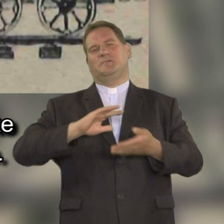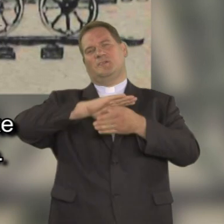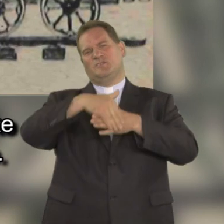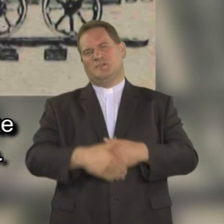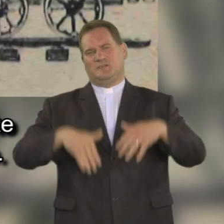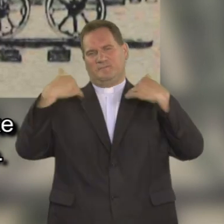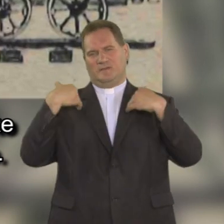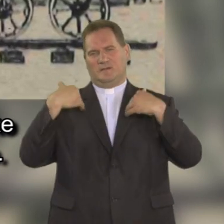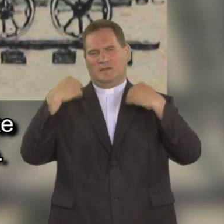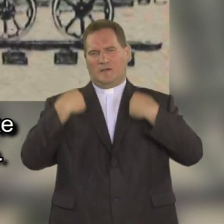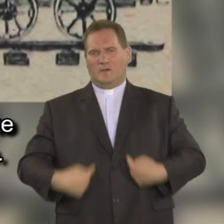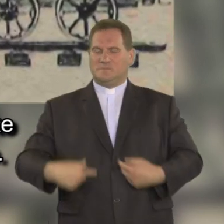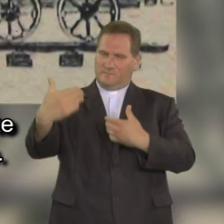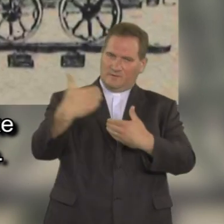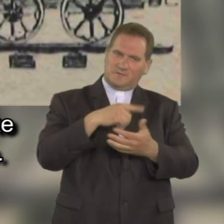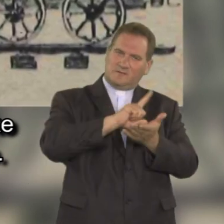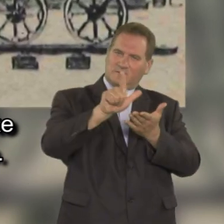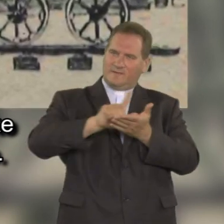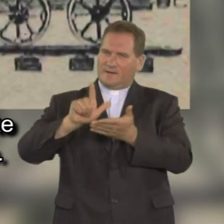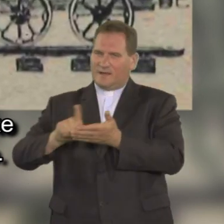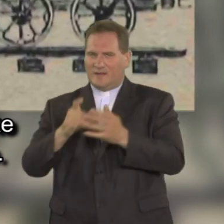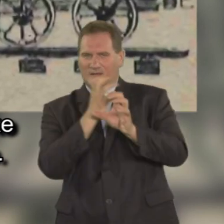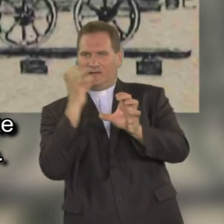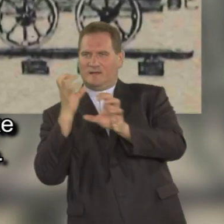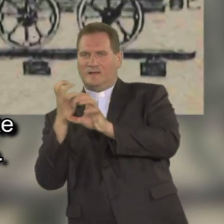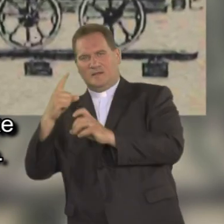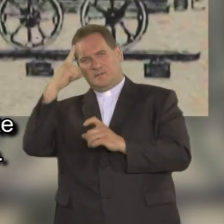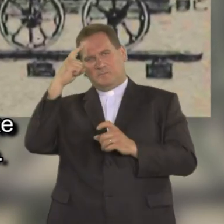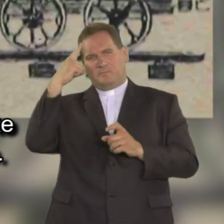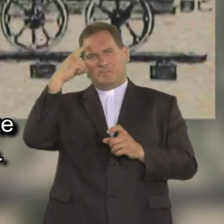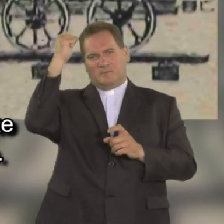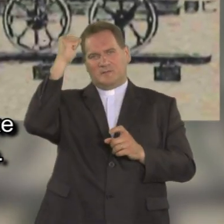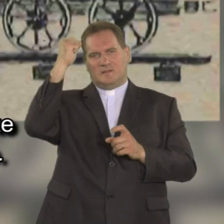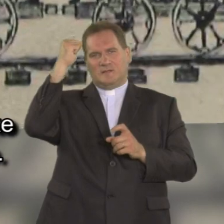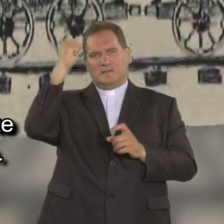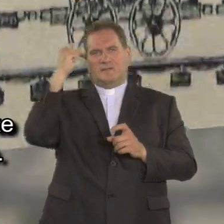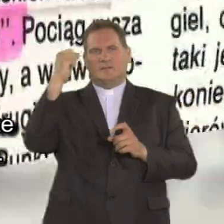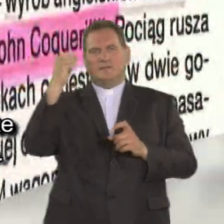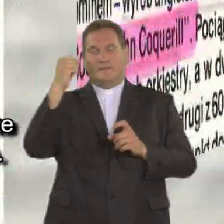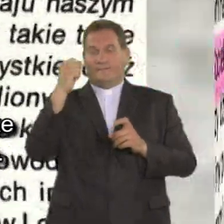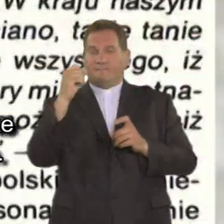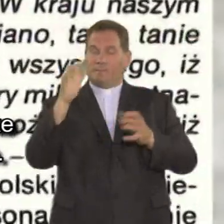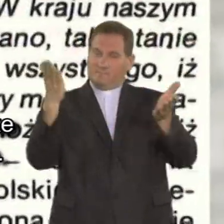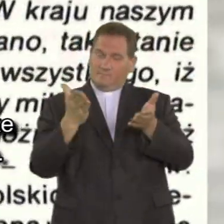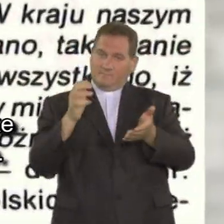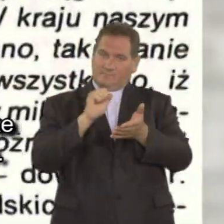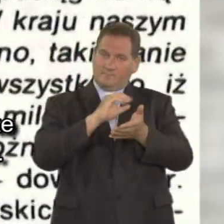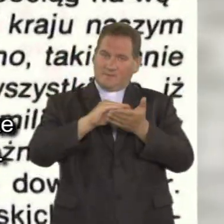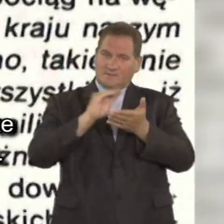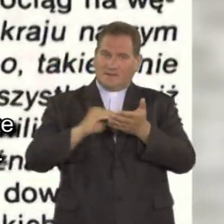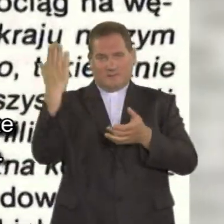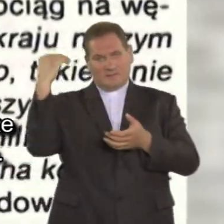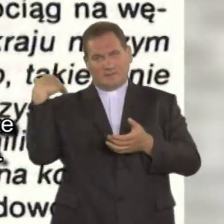szczęśliwców wypełnia 12 wagoników przypominających dyliżanse bez dachów, pisała ówczesna